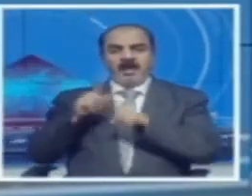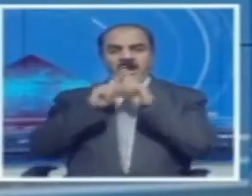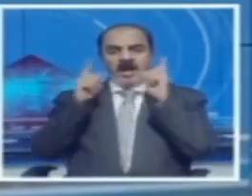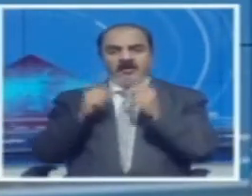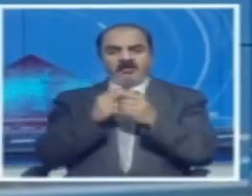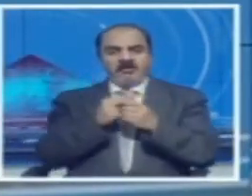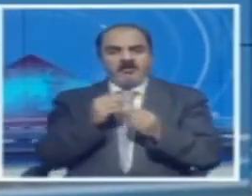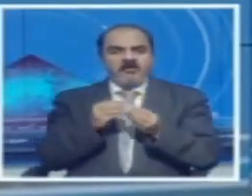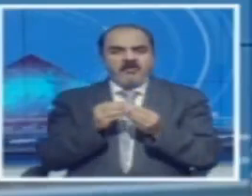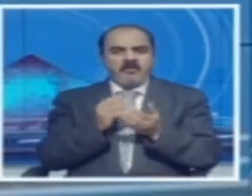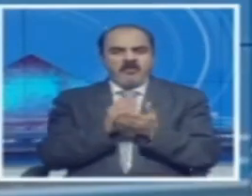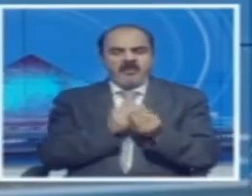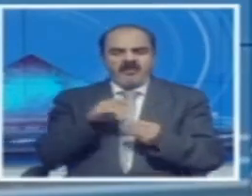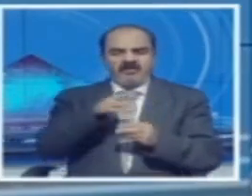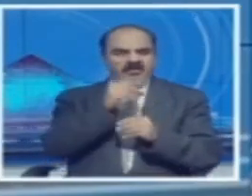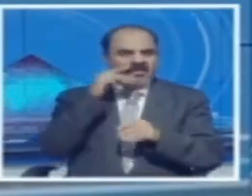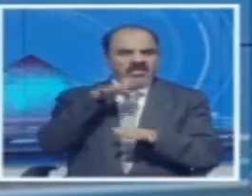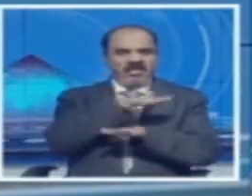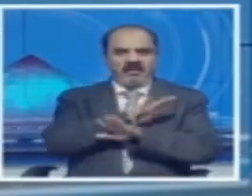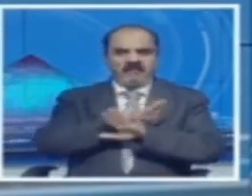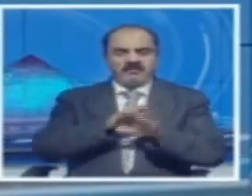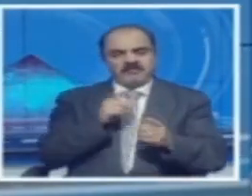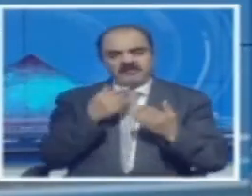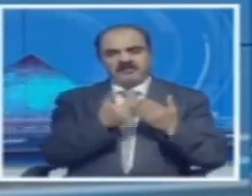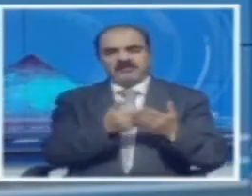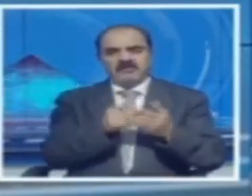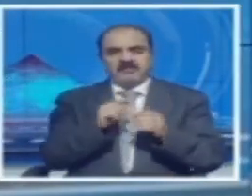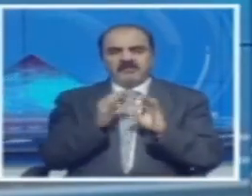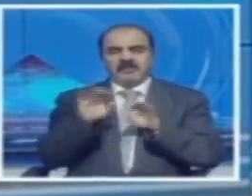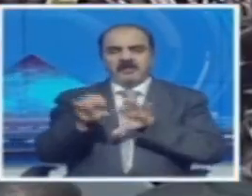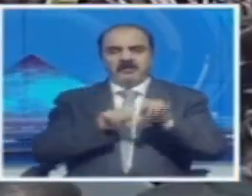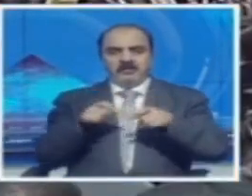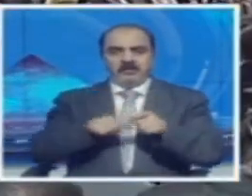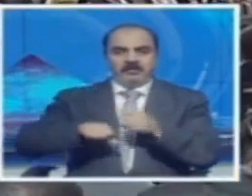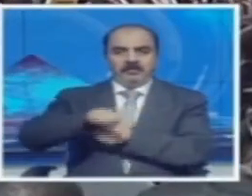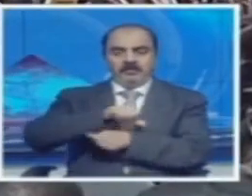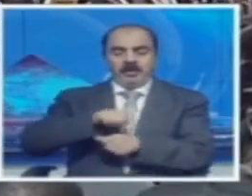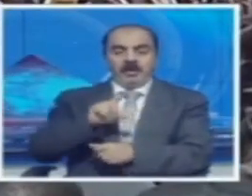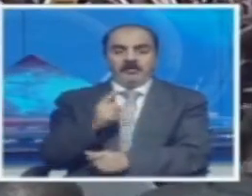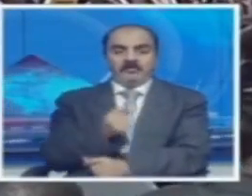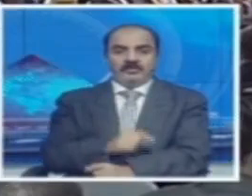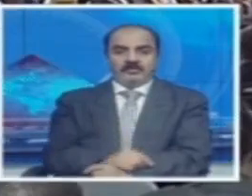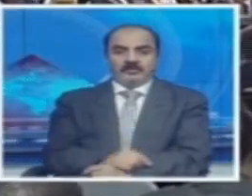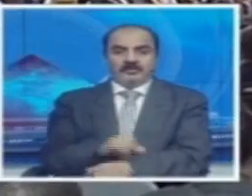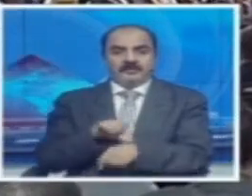اتفاقية الأمم المتحدة لمكافحة التصحر مؤتمر الأطراف في دورته 15 المنعقد